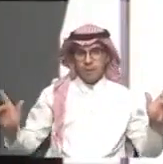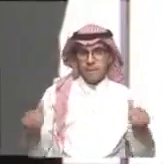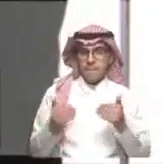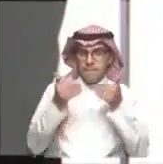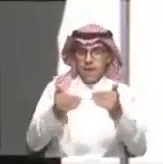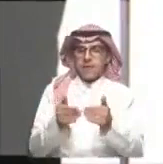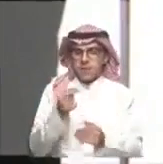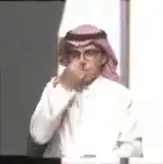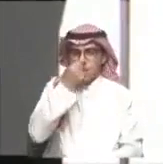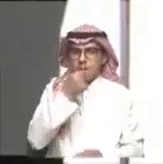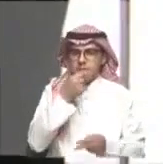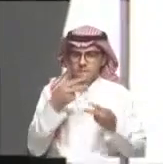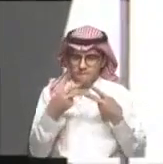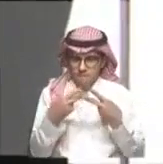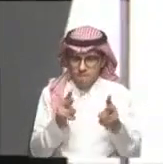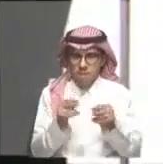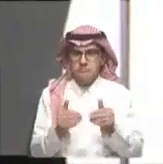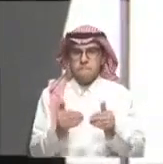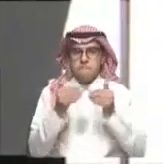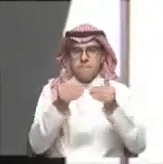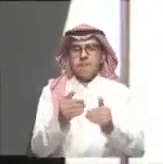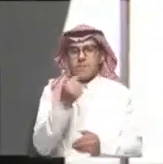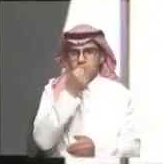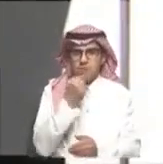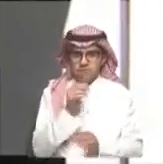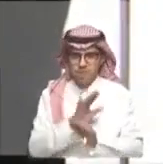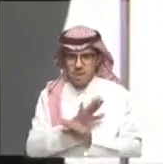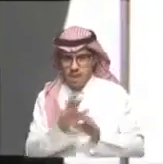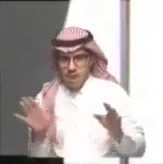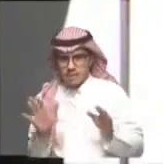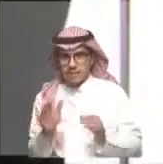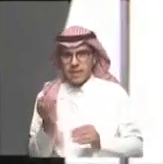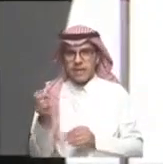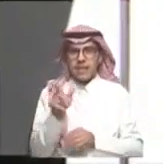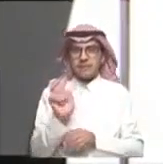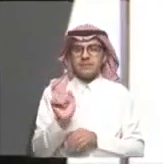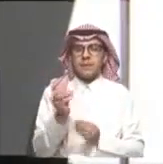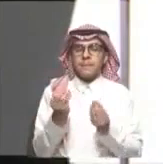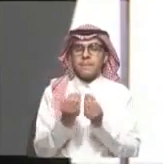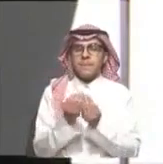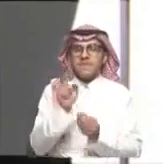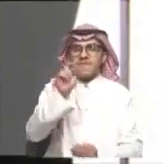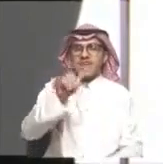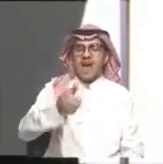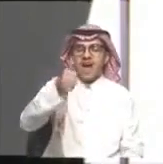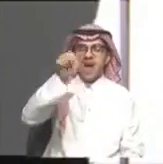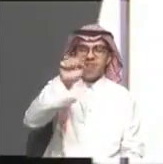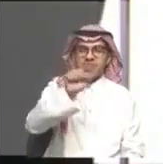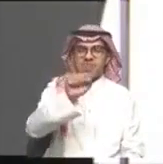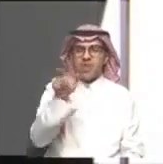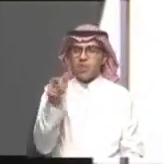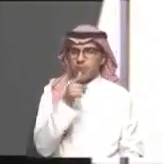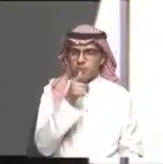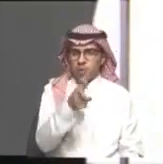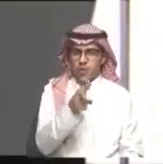الختامي بتلاوة آيات من القرآن الكريم. بعد ذلك ألقى معالي رئيس هيئة الأركان العامة الفريق الأول الركن فياض الرويلي كلمة